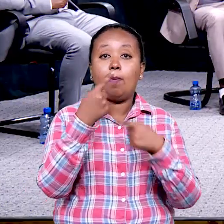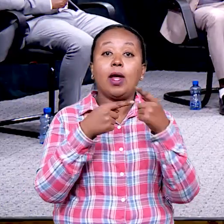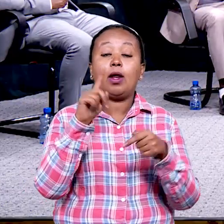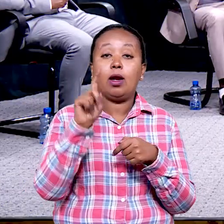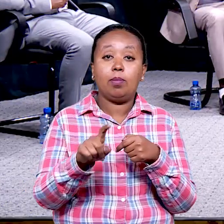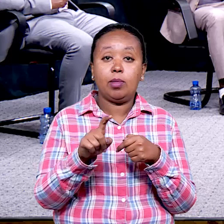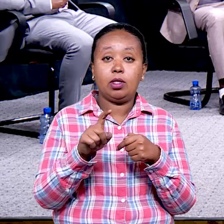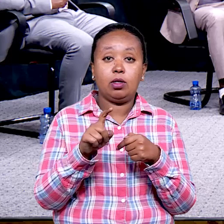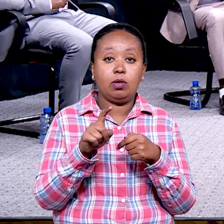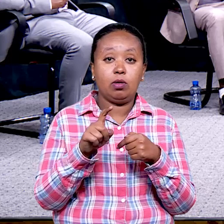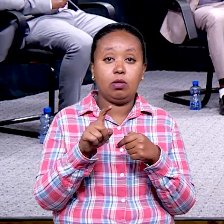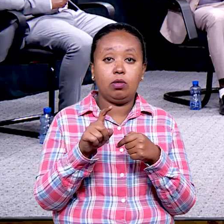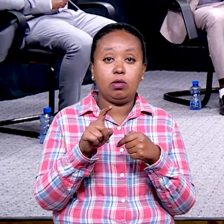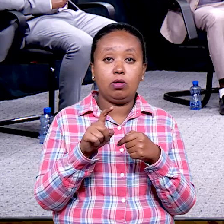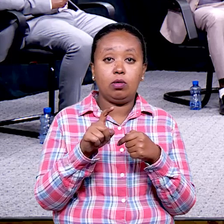አለበት።